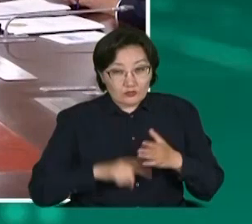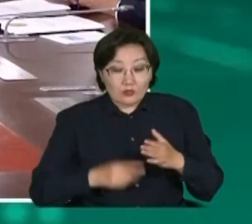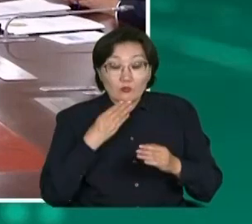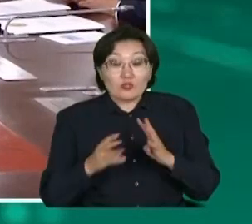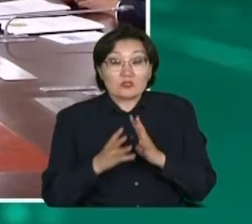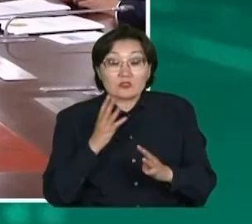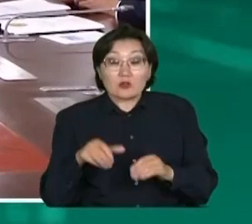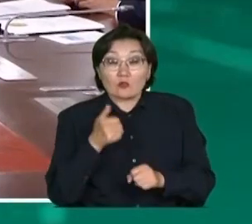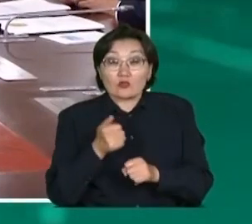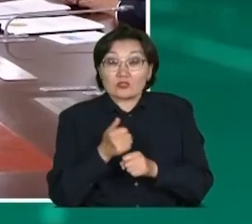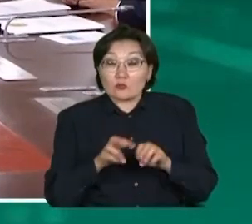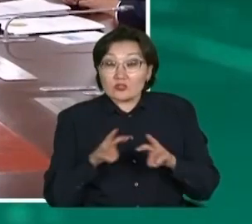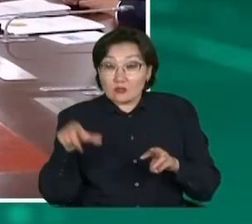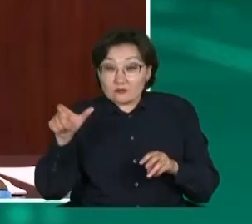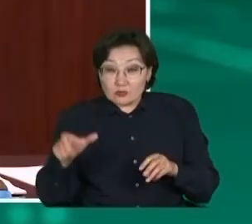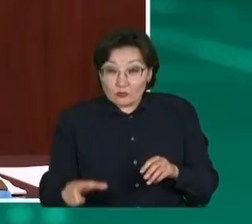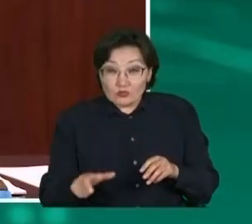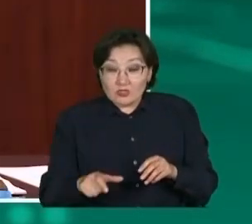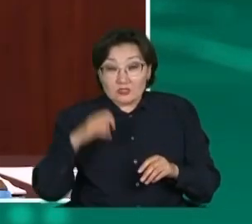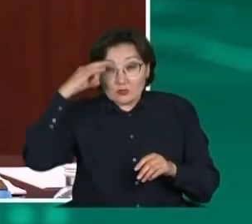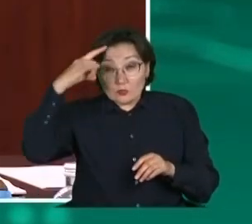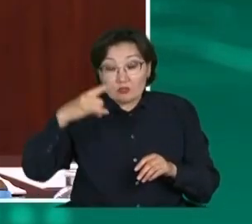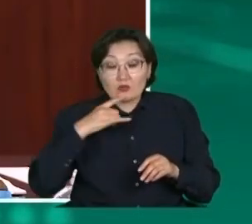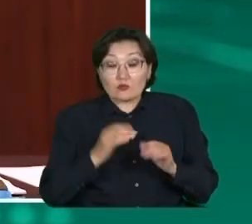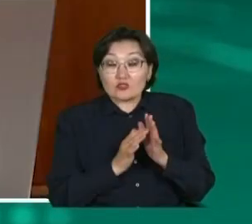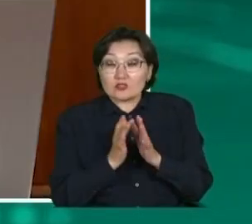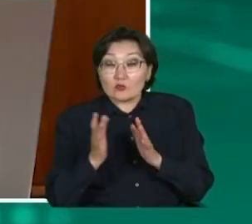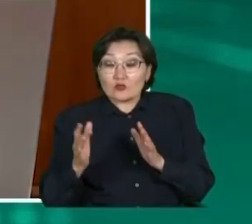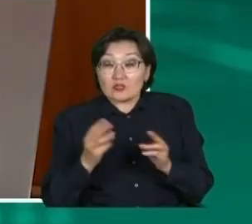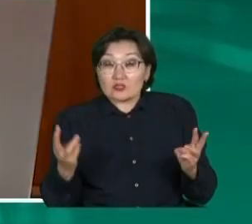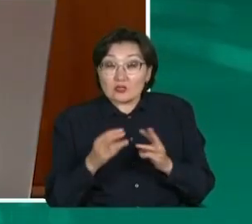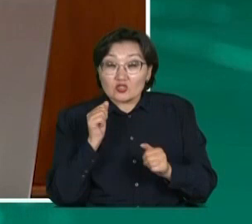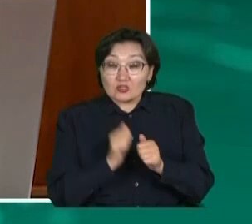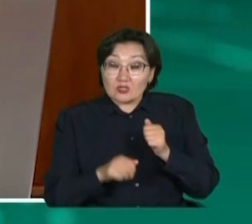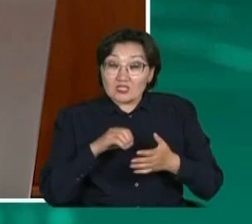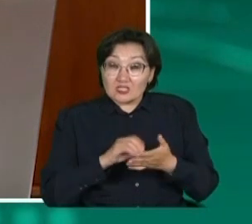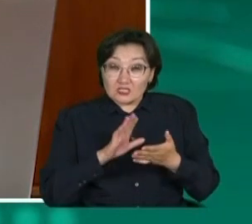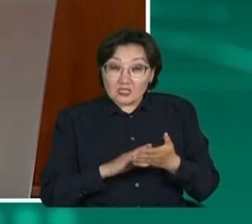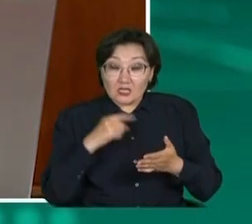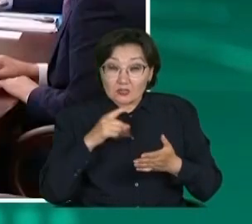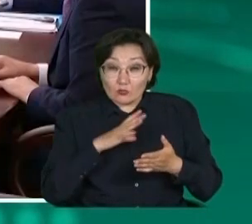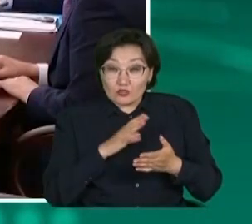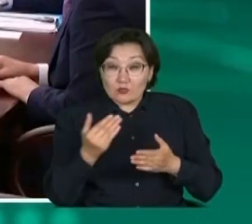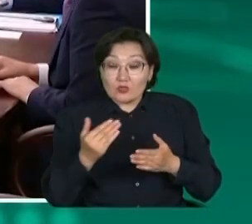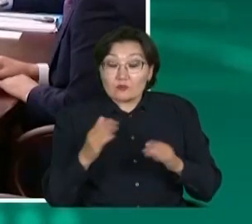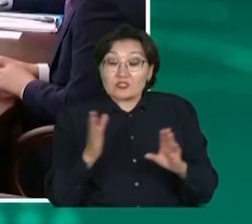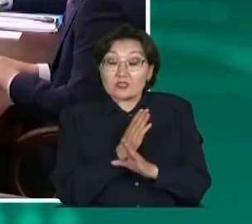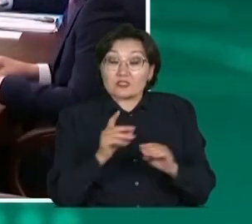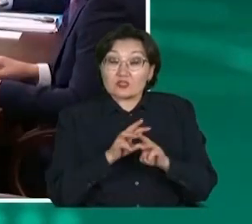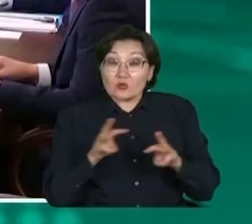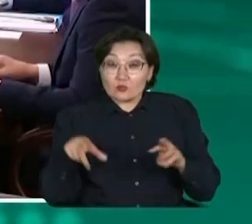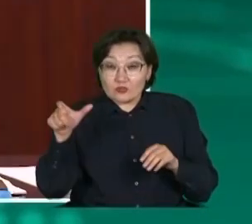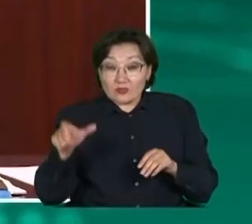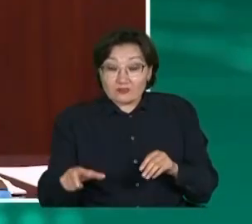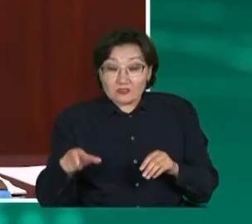кезегінде премьер-министр Олжас Бектенов елде орман өрті жиі тіркелетінін тілге тиек етті. Ол экология министрі